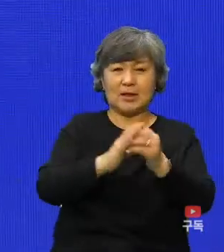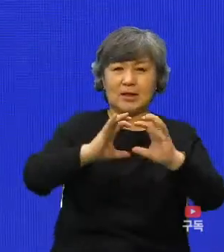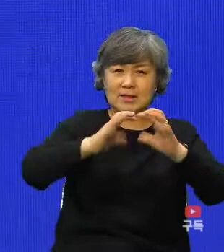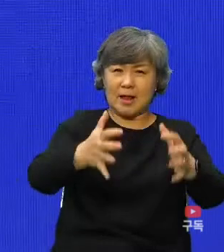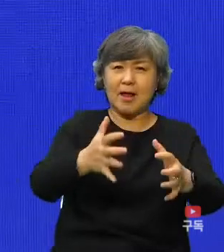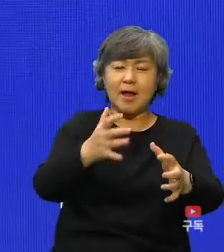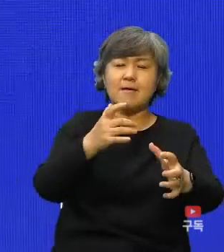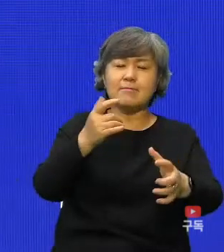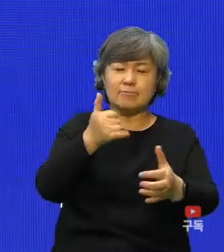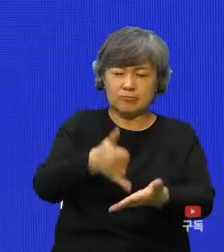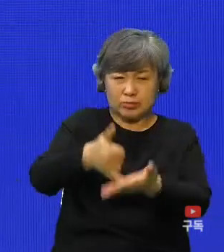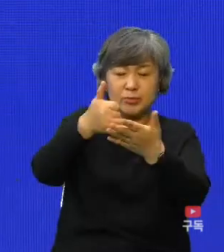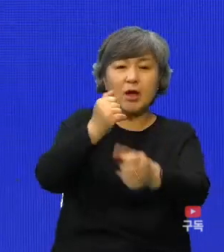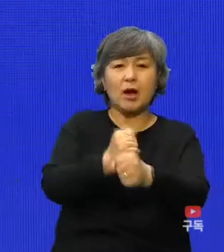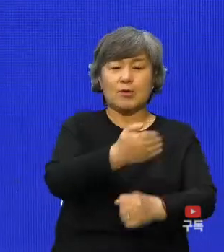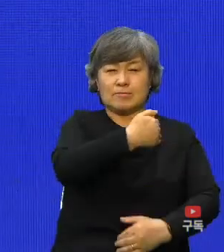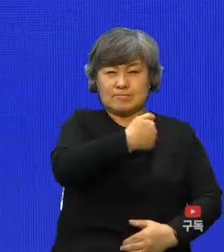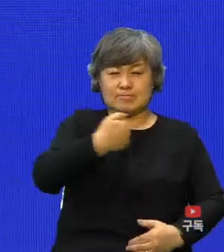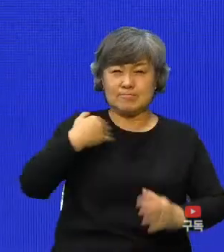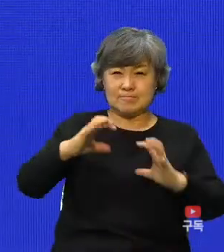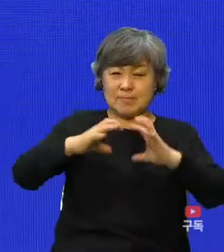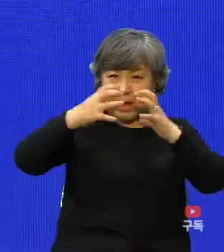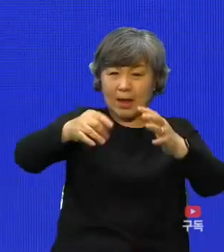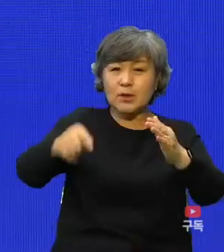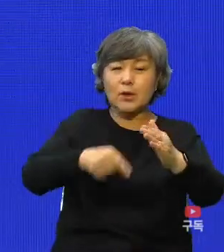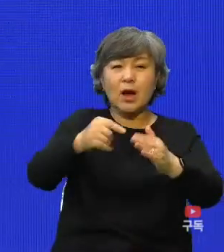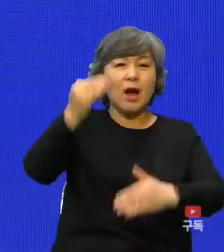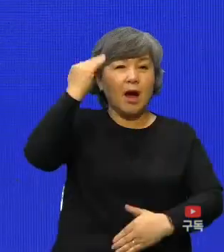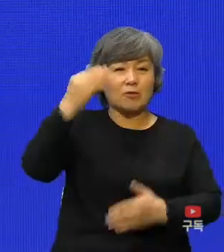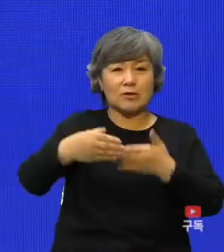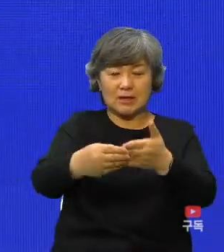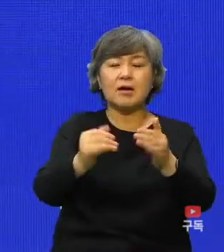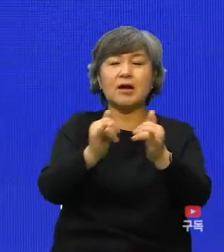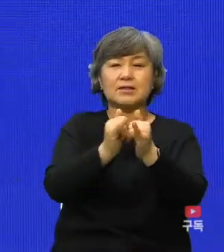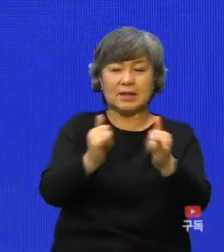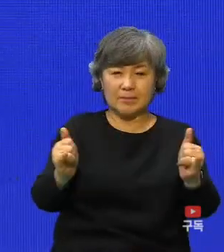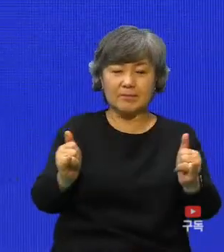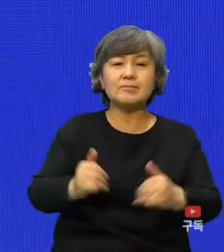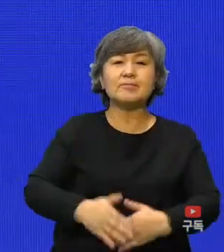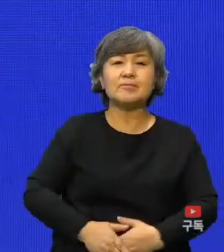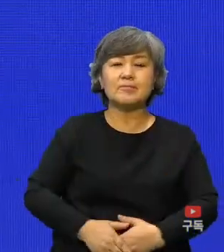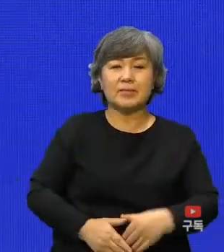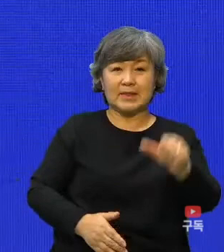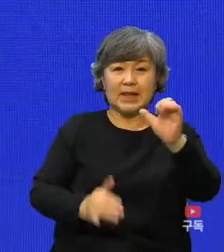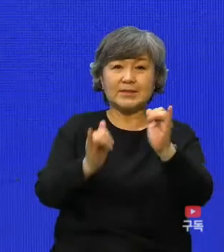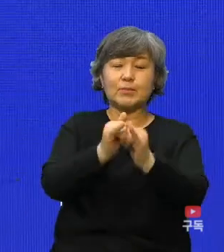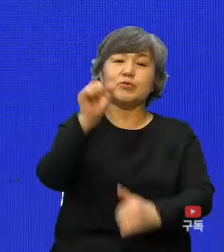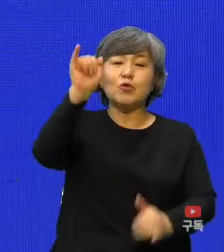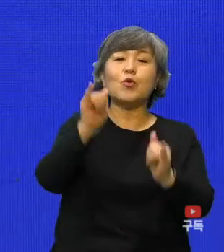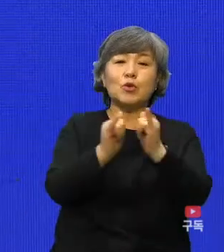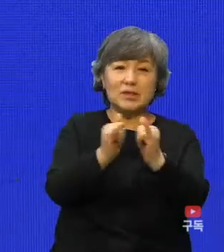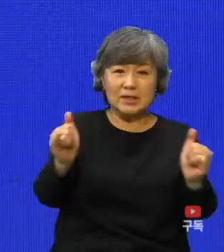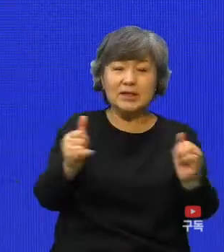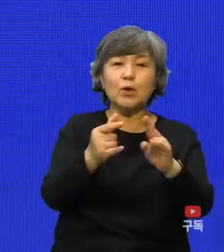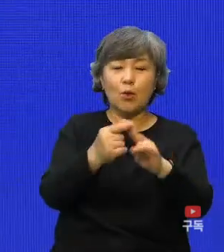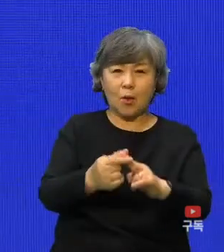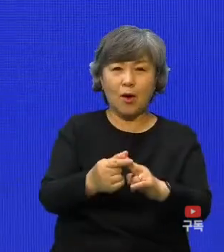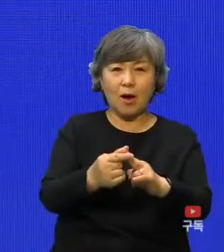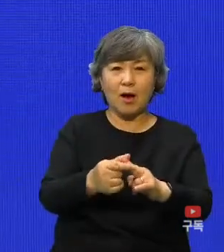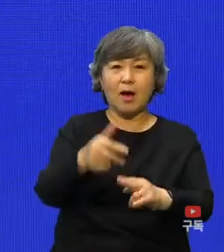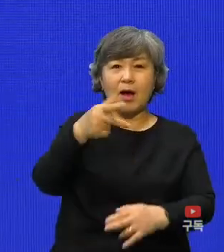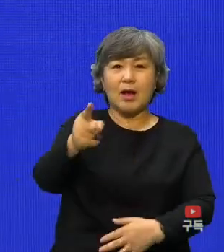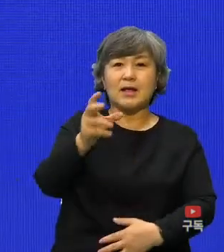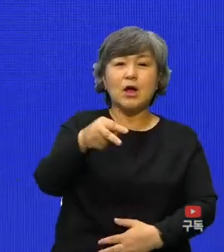더욱 높이고 세계 속에 당당한 대한민국을 이끌어갈 분들입니다. 다섯 분의 후보님들과